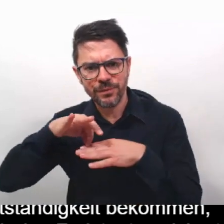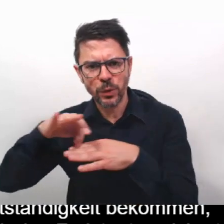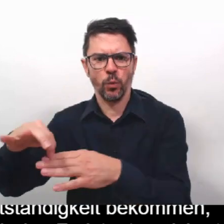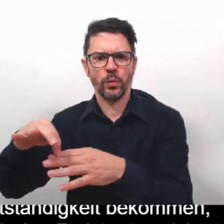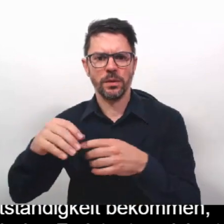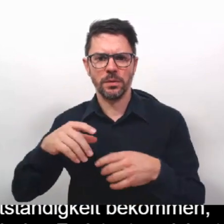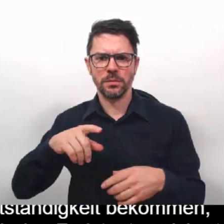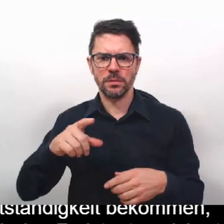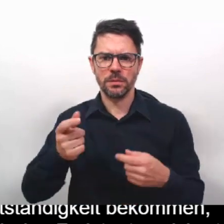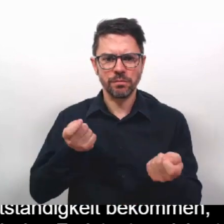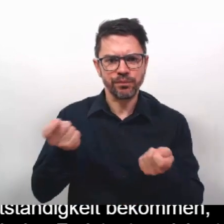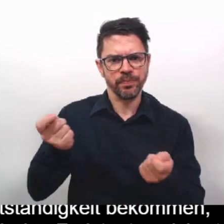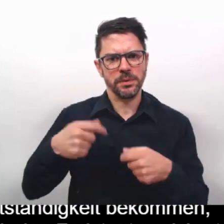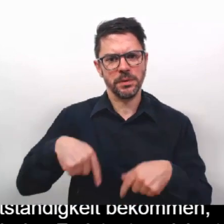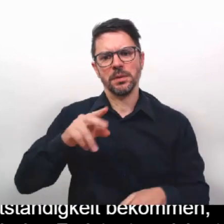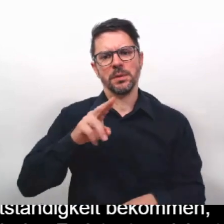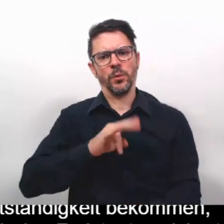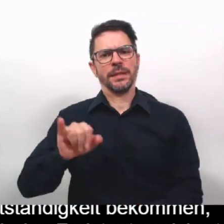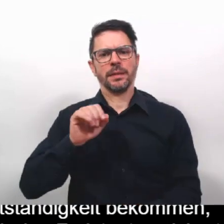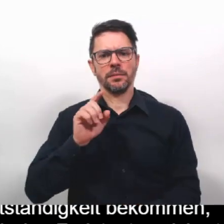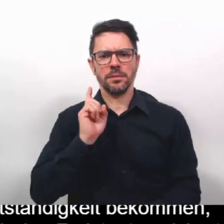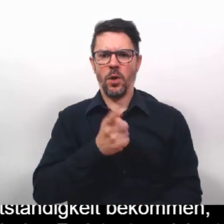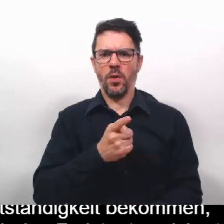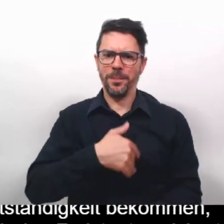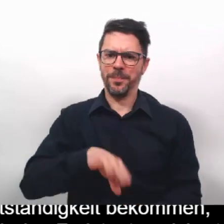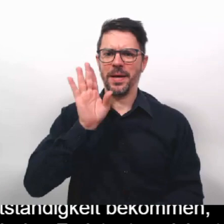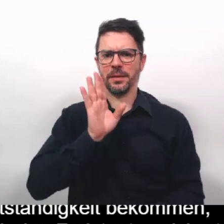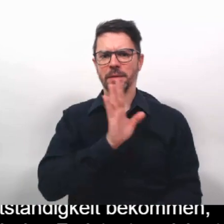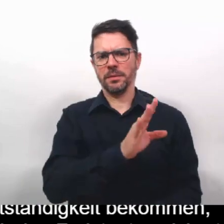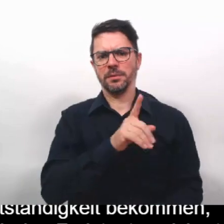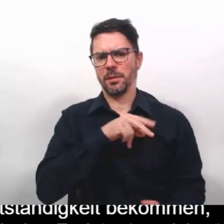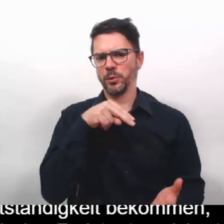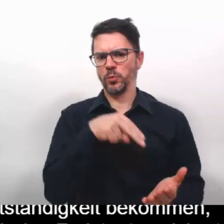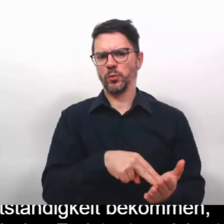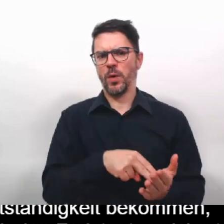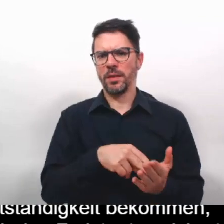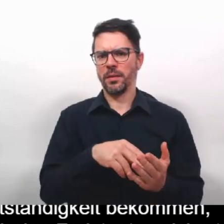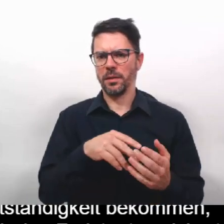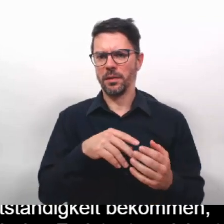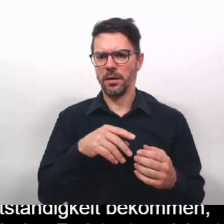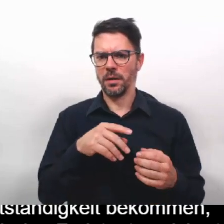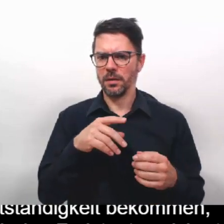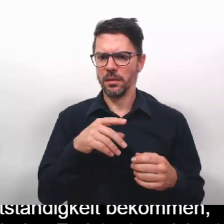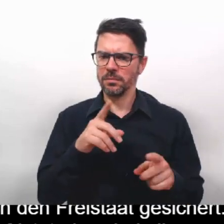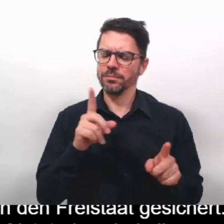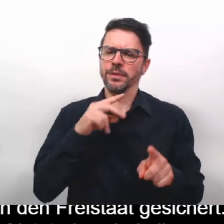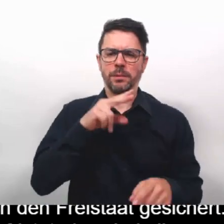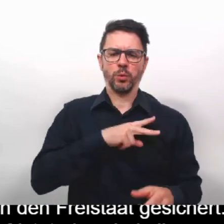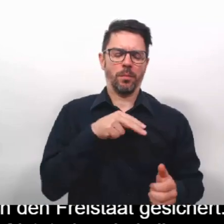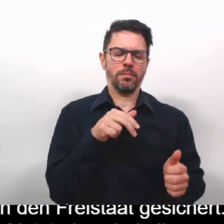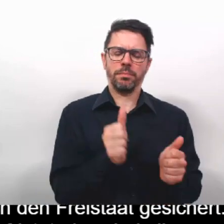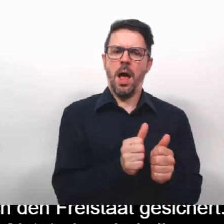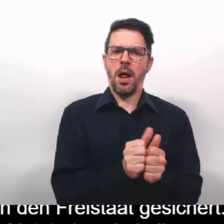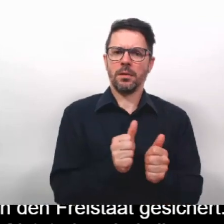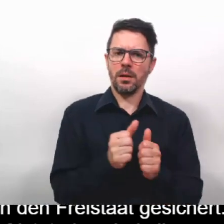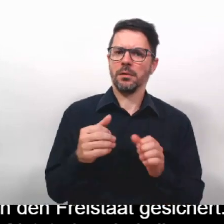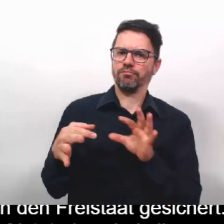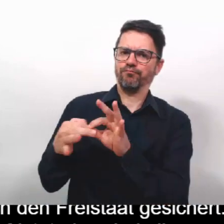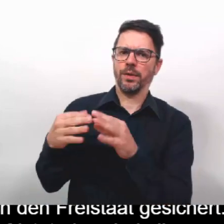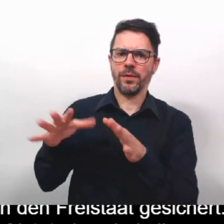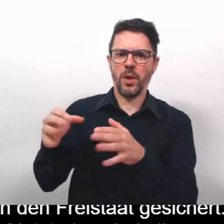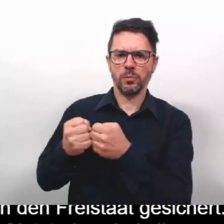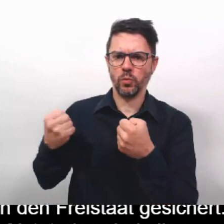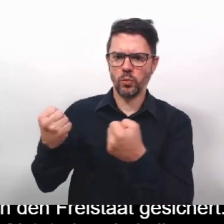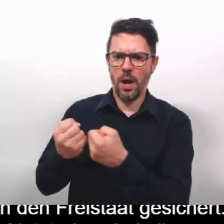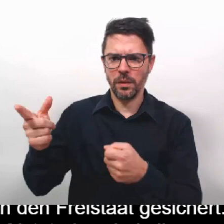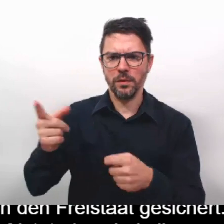Gestaltungsfunktion übergeordneter Art des Ministeriums weiterhin mit innehaben können, aber natürlich in fairer Partnerschaft